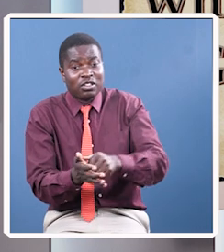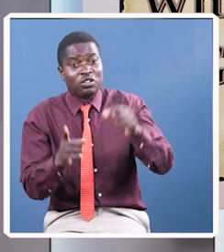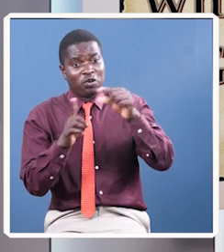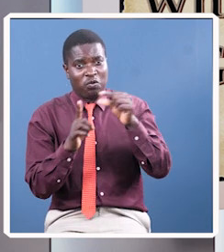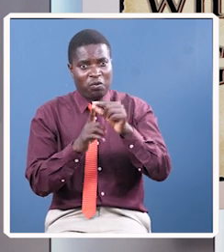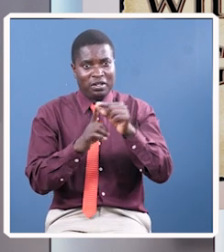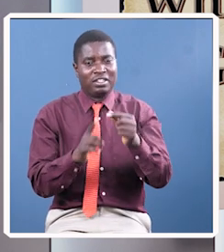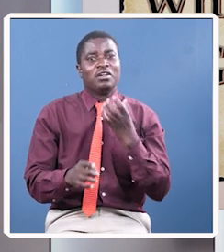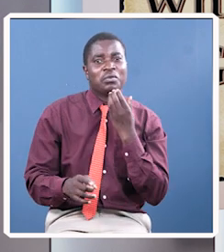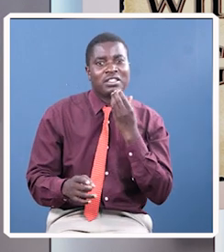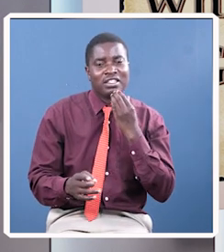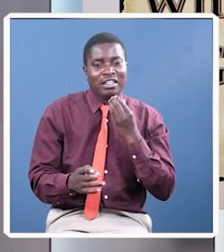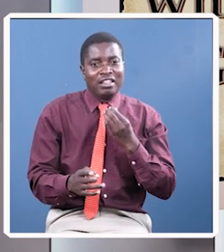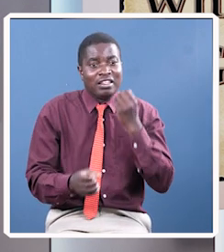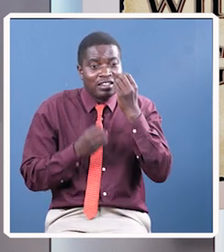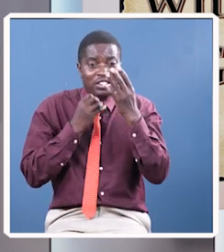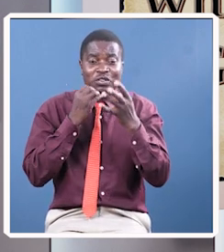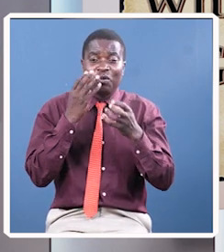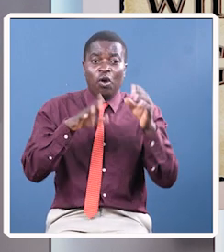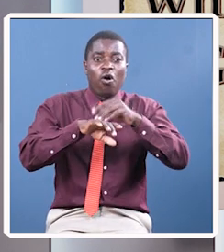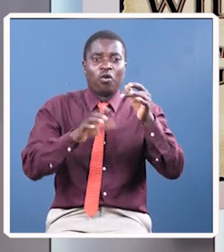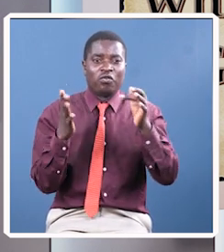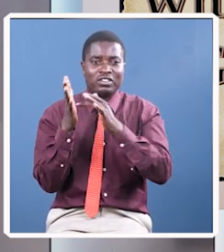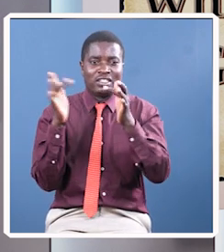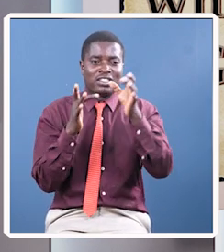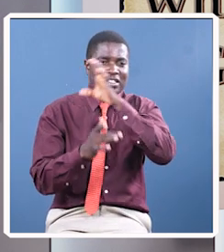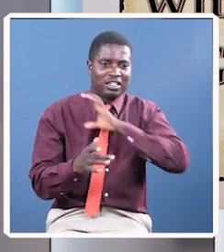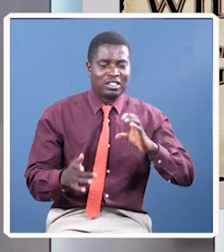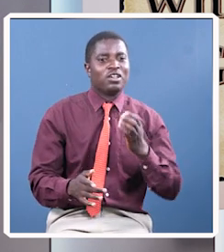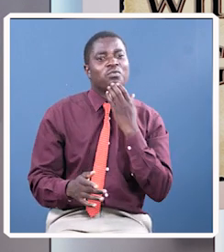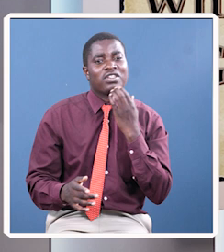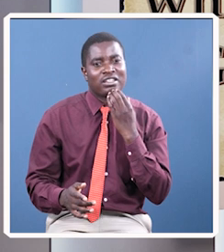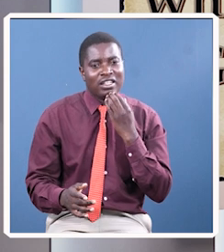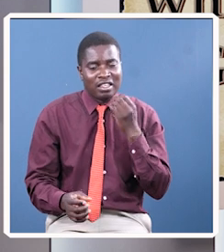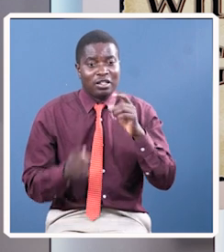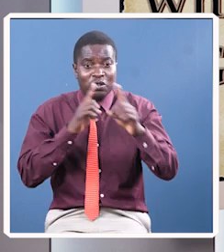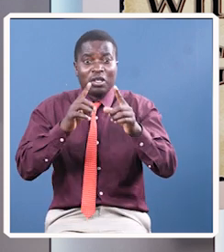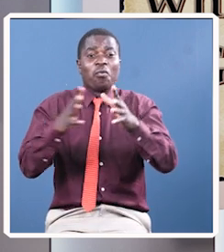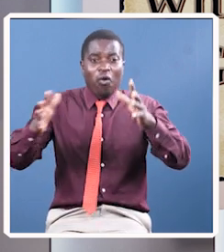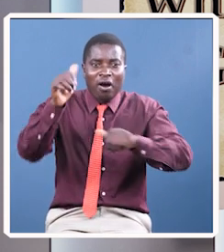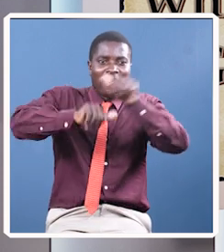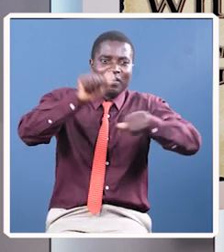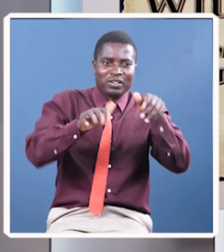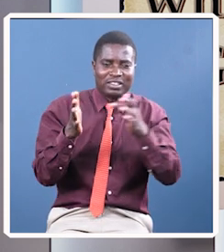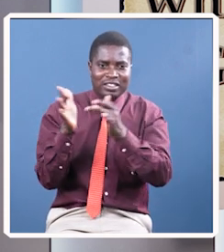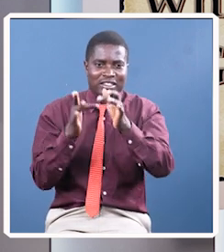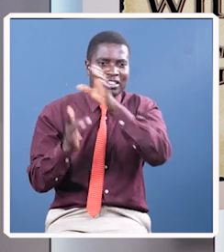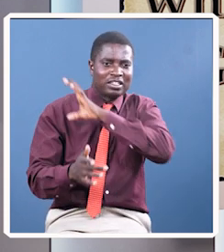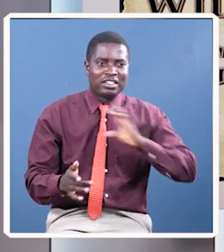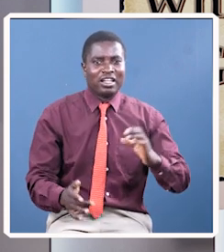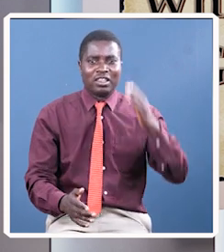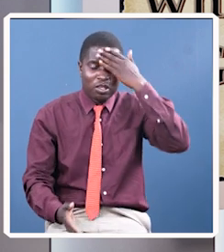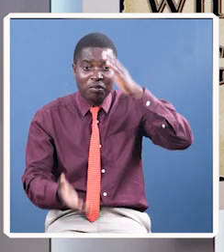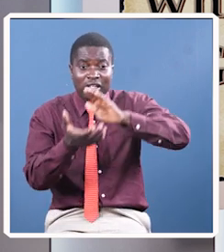kuti the testimony of Jesus, rinoreva kuti they are testifying about Jesus. Vanotenda in the